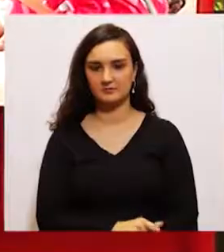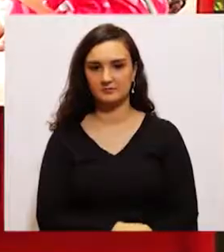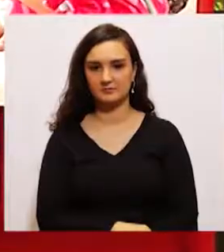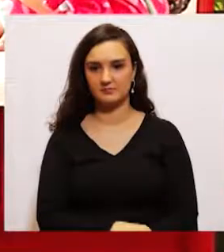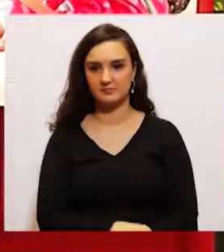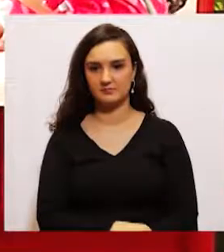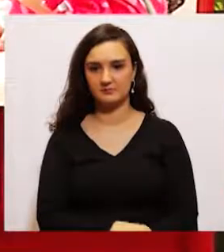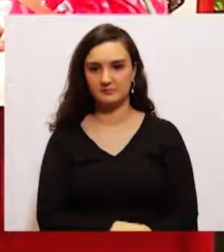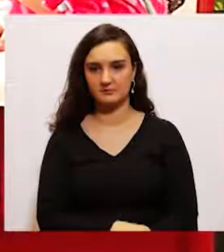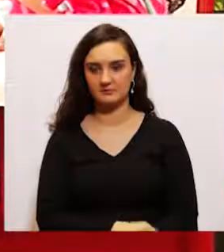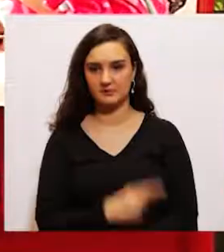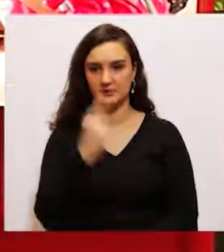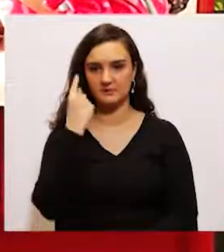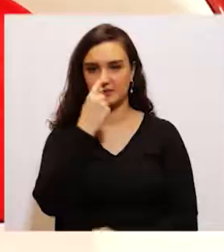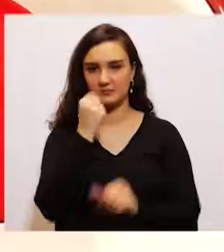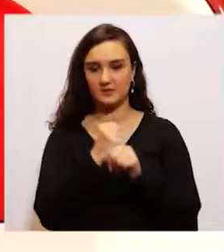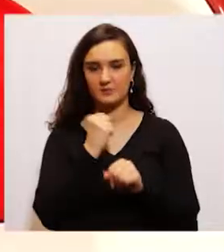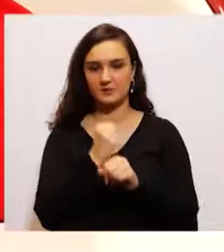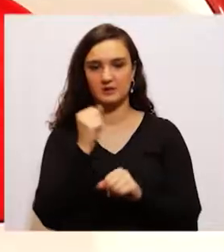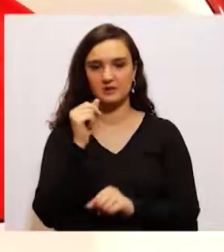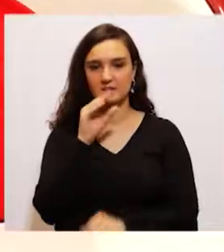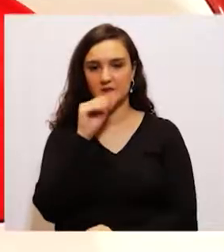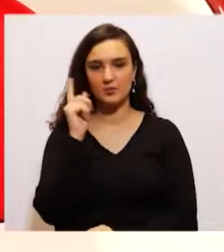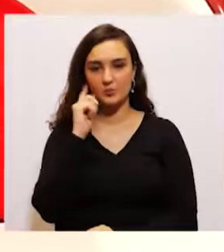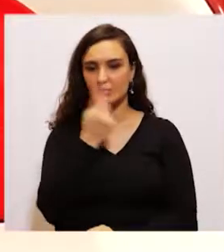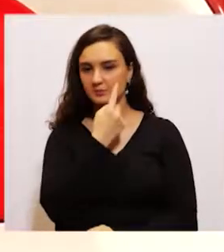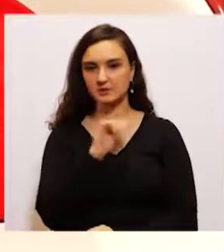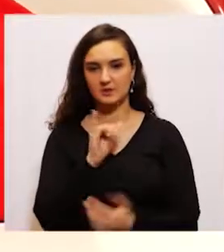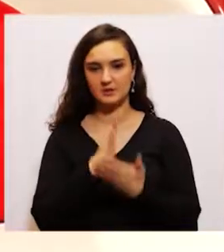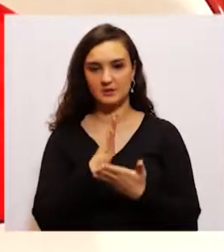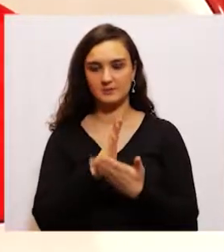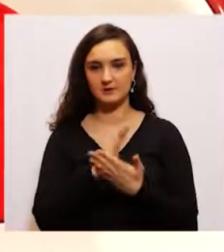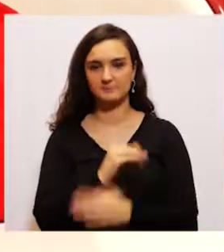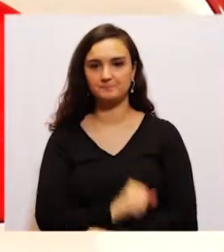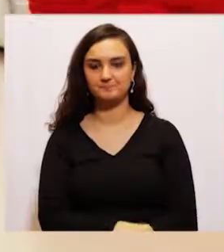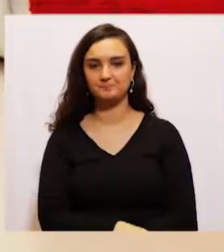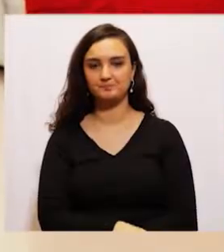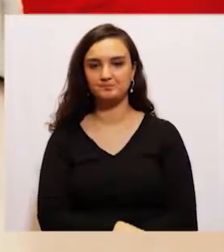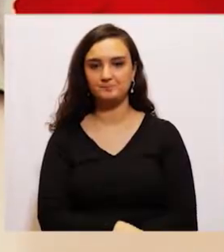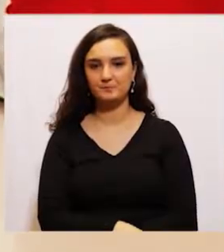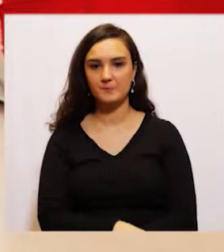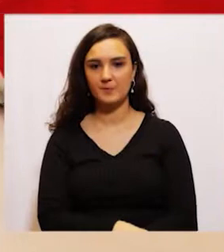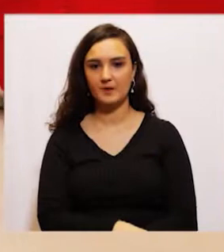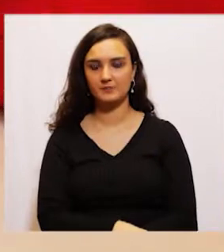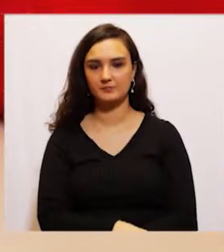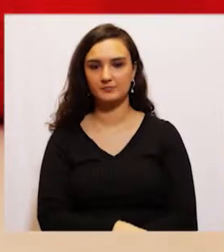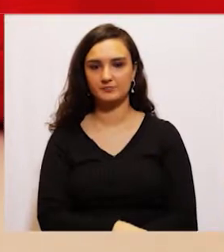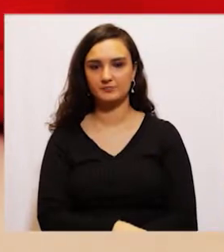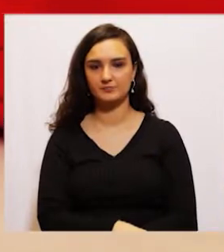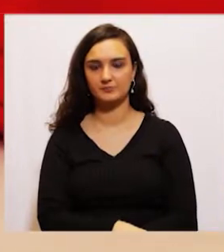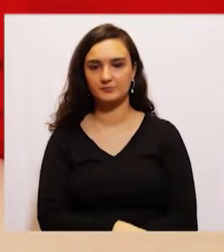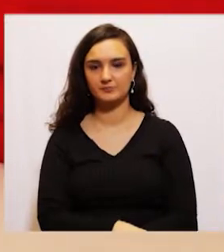1-ის. თვალები, თვალები გაუკეთე, ძახს ყურისა და აკმანახე. კარგი ნამდვილად გაფერადება. მოდი ახლა